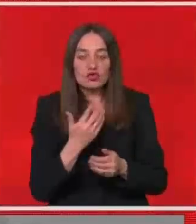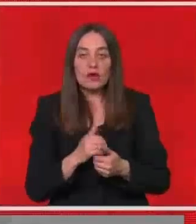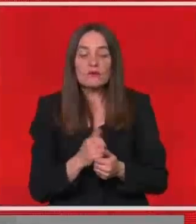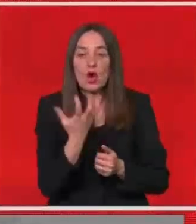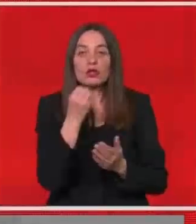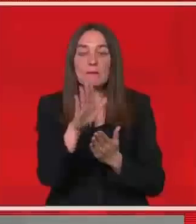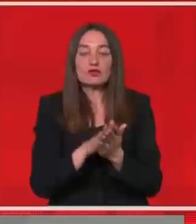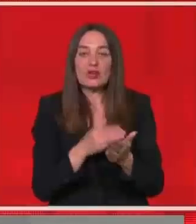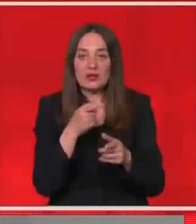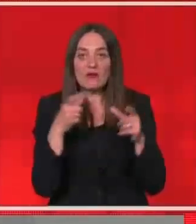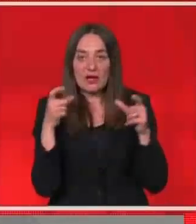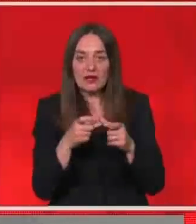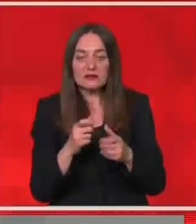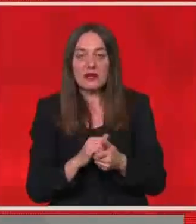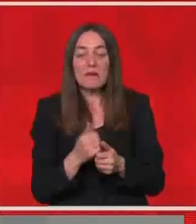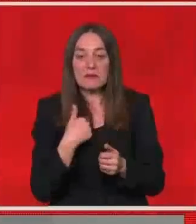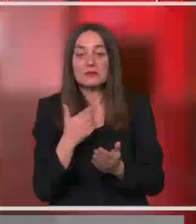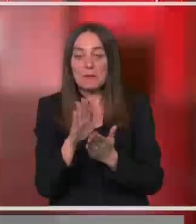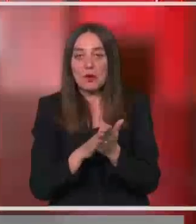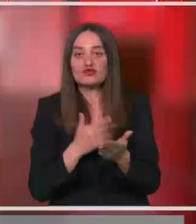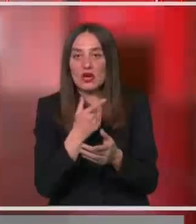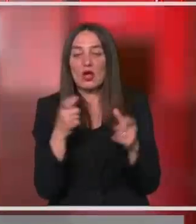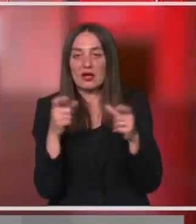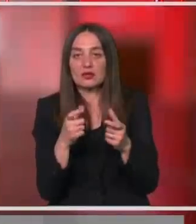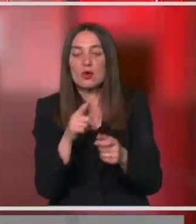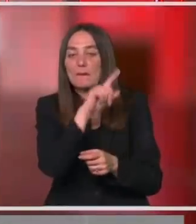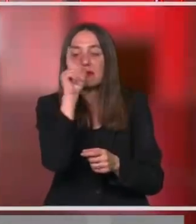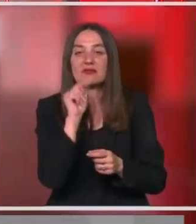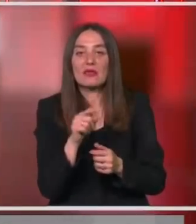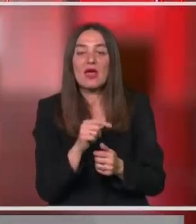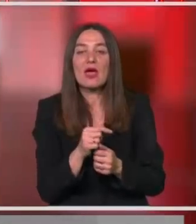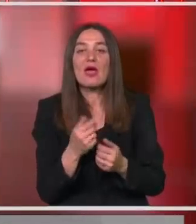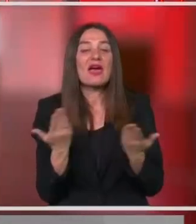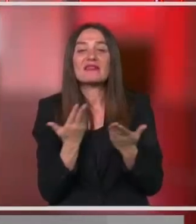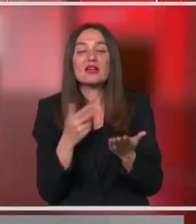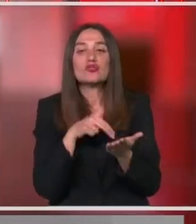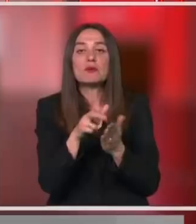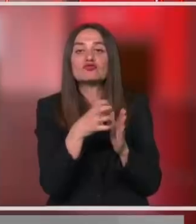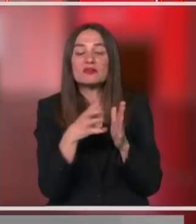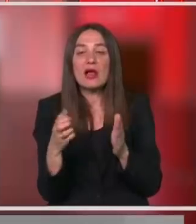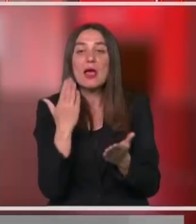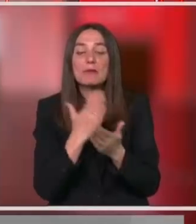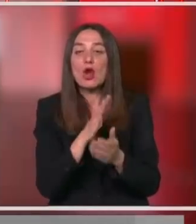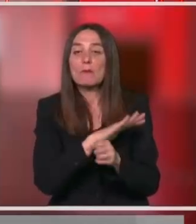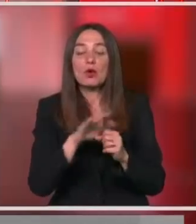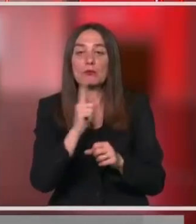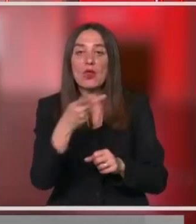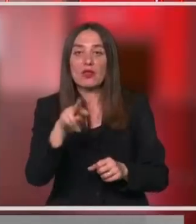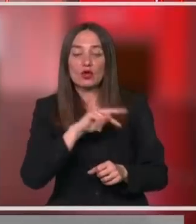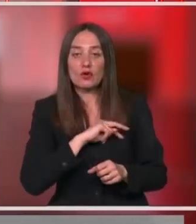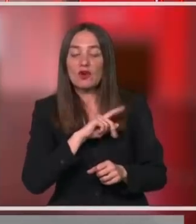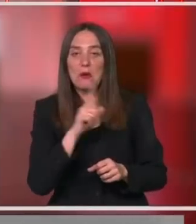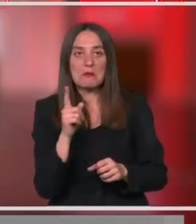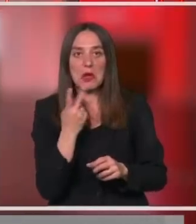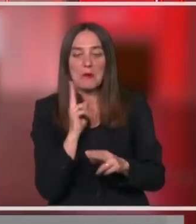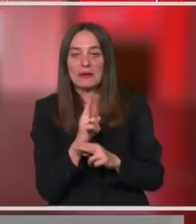od početka ove krize. Odnosno, tek smo krenuli u krizu. Pitanje je kuda ćemo ići dalje. Bilo bi potpuno neodgovorno,